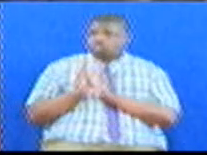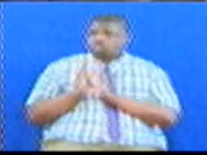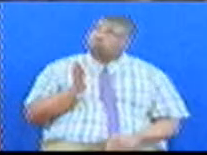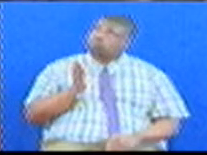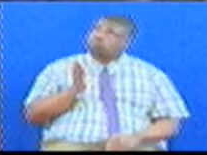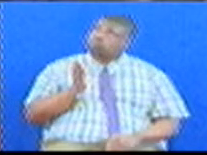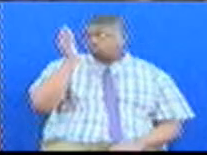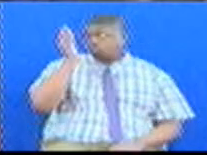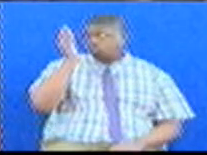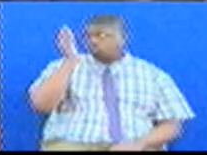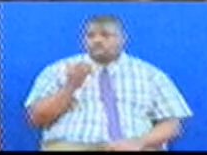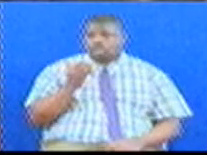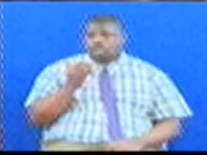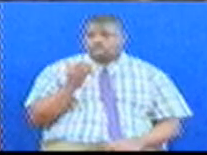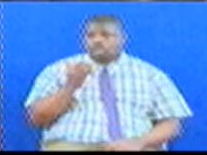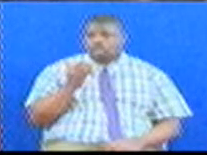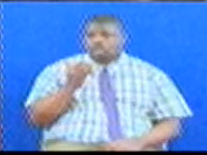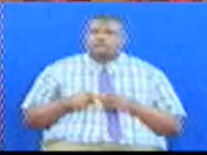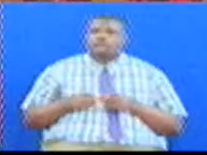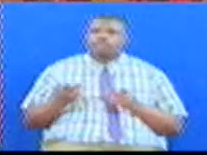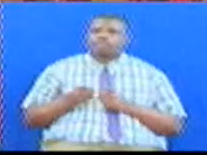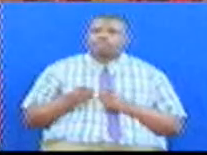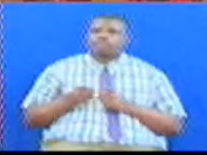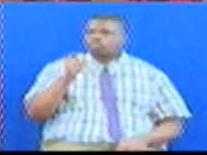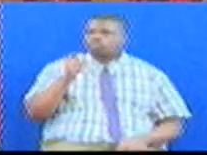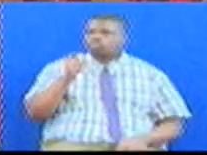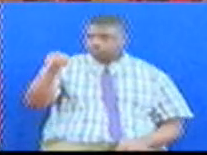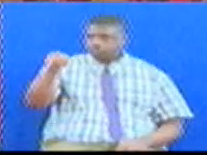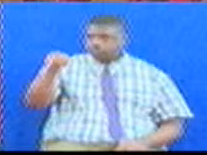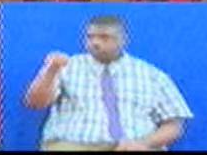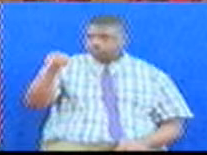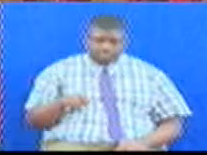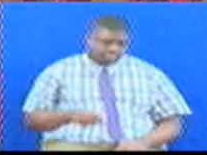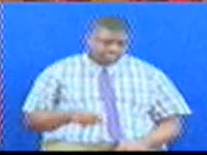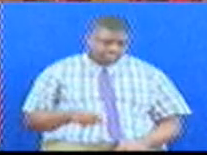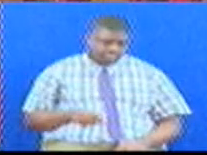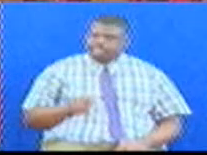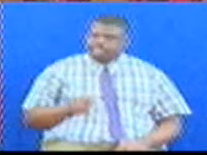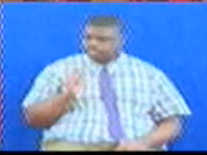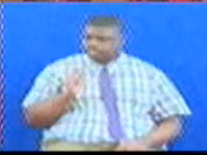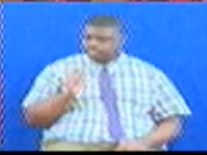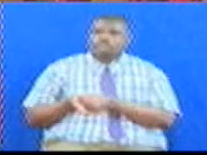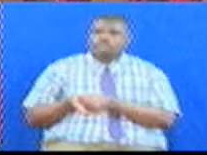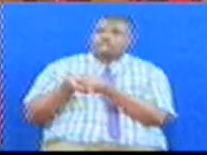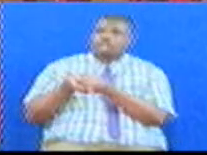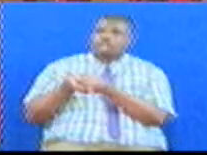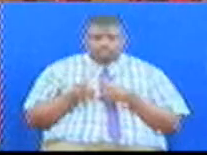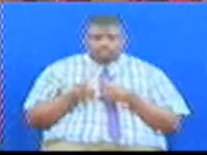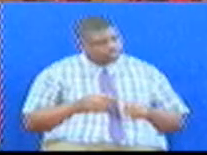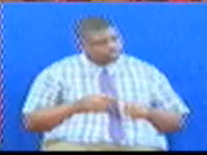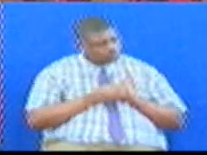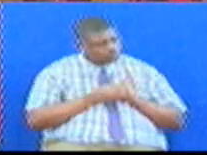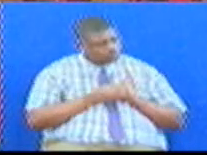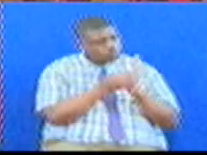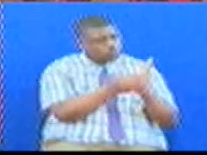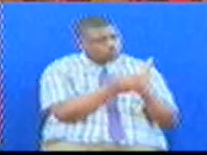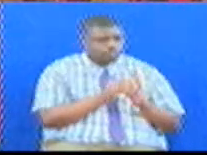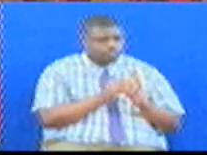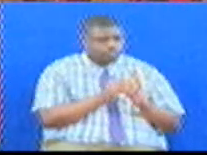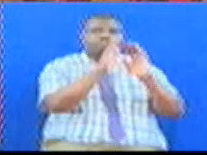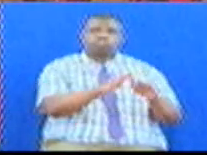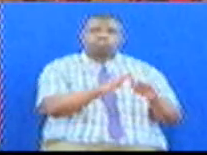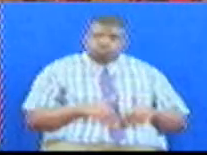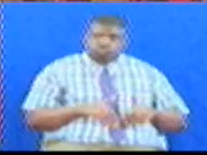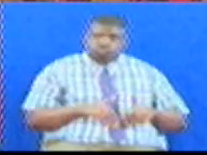afya, lakini nikupongeze wewe na kiti chako na Mheshimiwa Spika kwa namna ambavyo mmekuwa makini katika kuliongoza bunge hili,